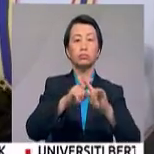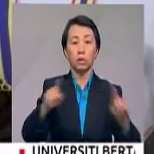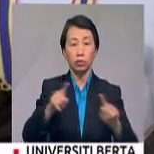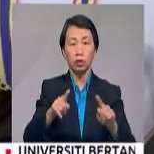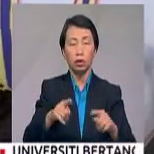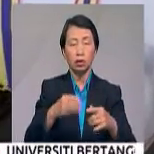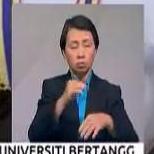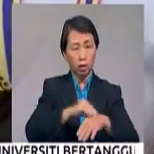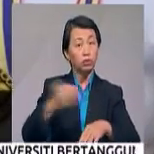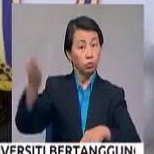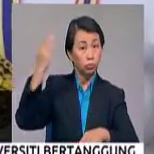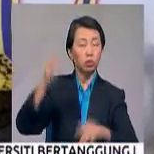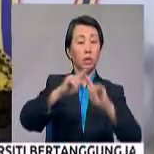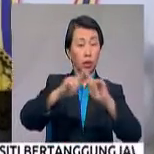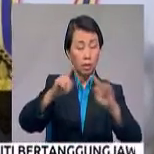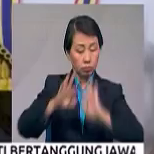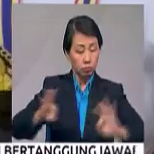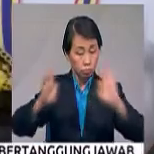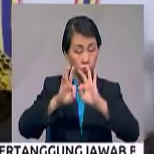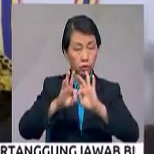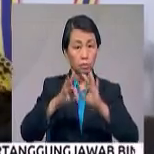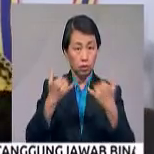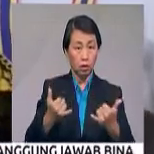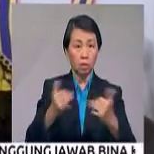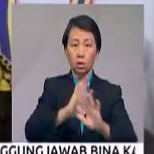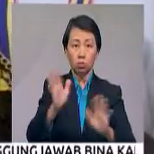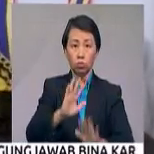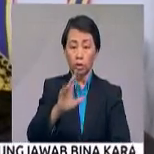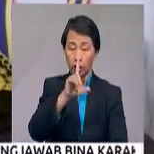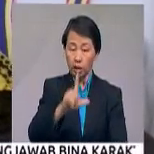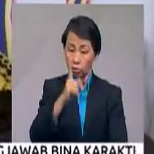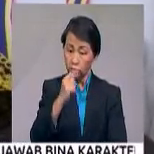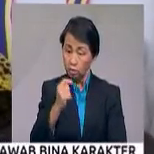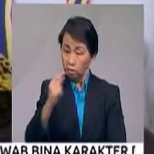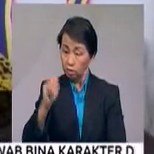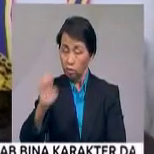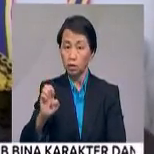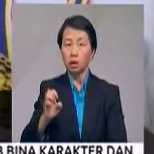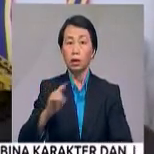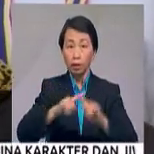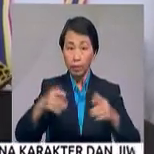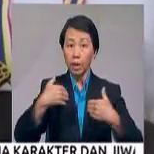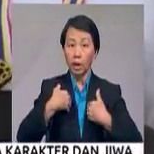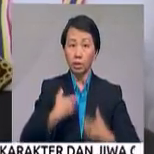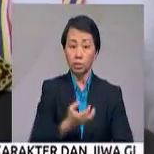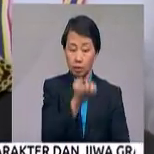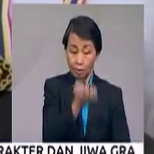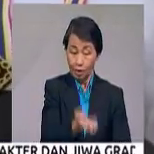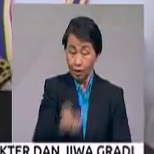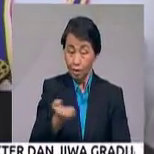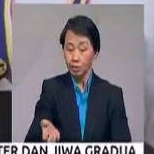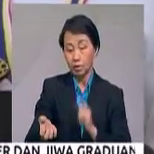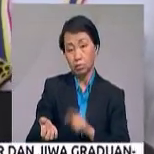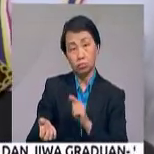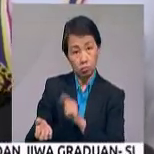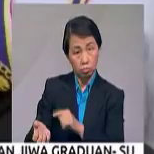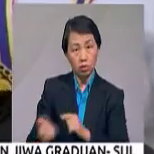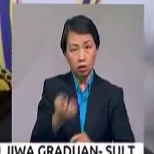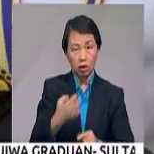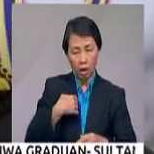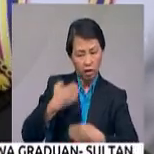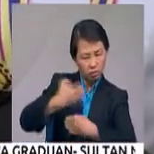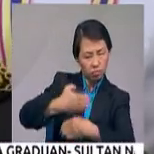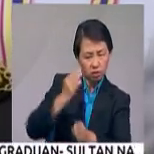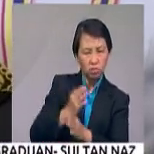Tapi soal pokok, dia bukan soal LTTE saja. Elemen-elemen yang menunjukkan ada bentuk